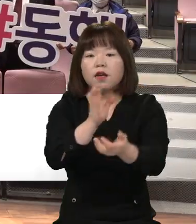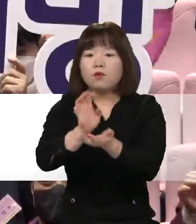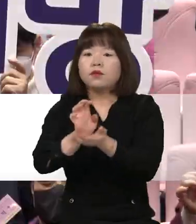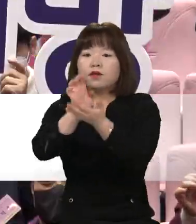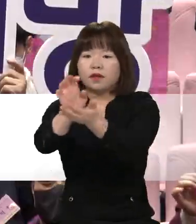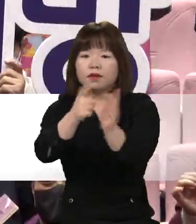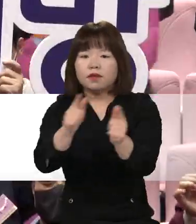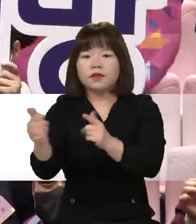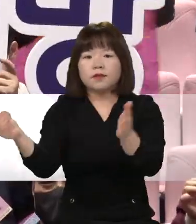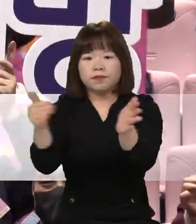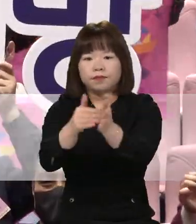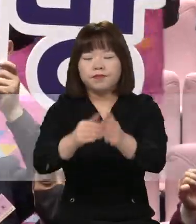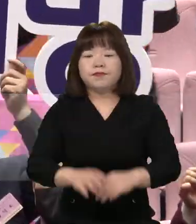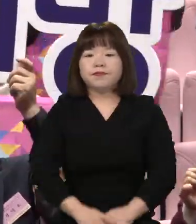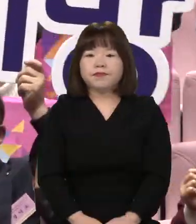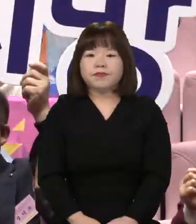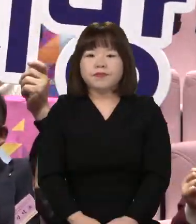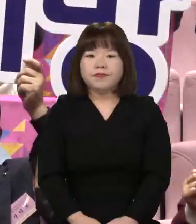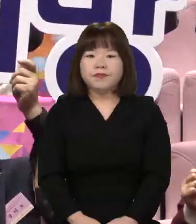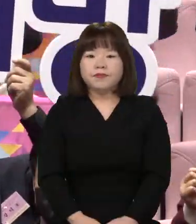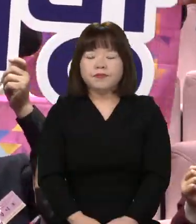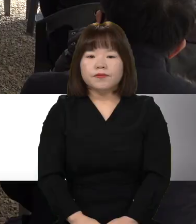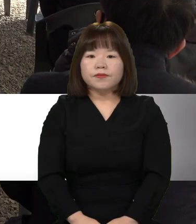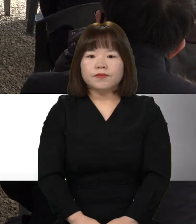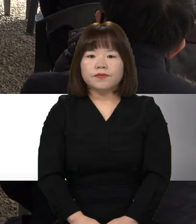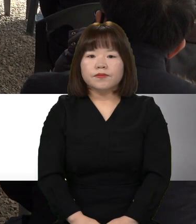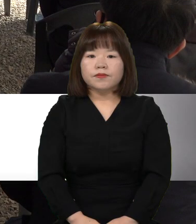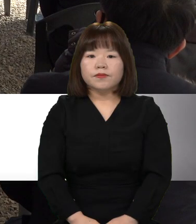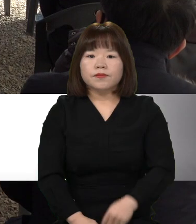유공 표창수여 등이 진행됐습니다